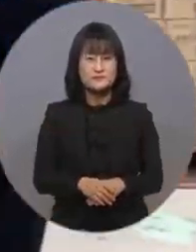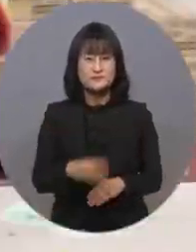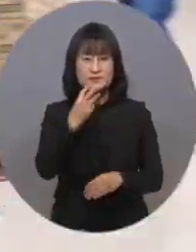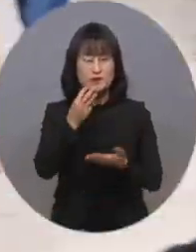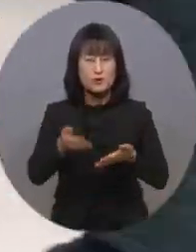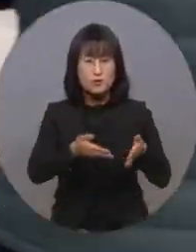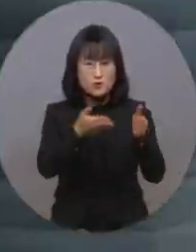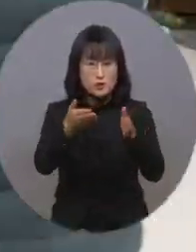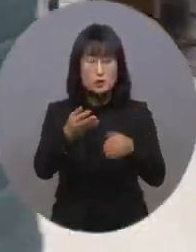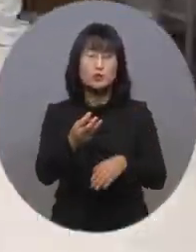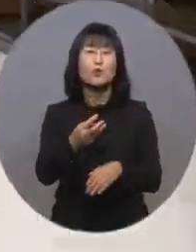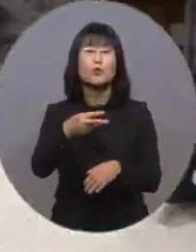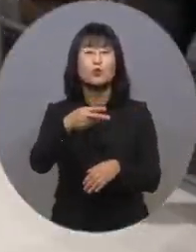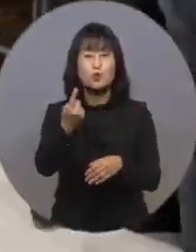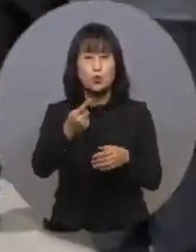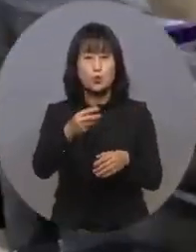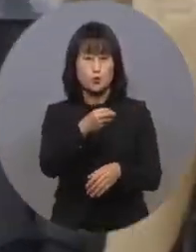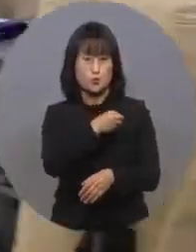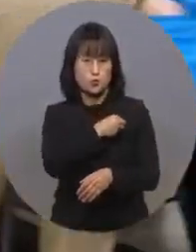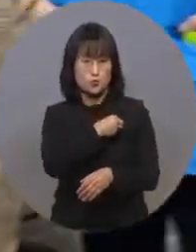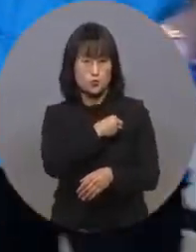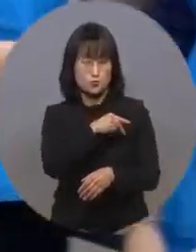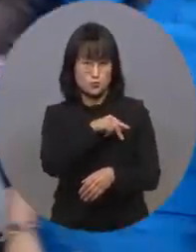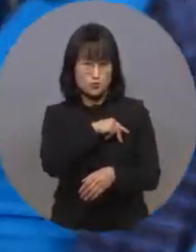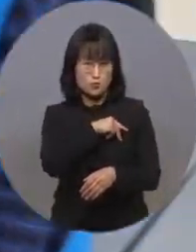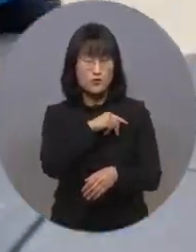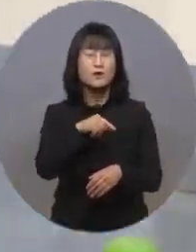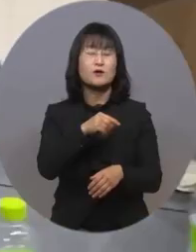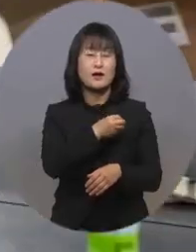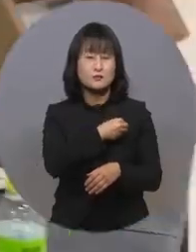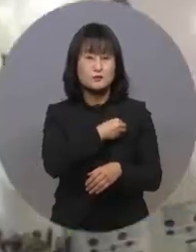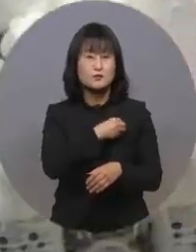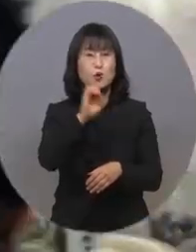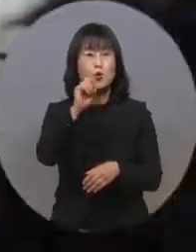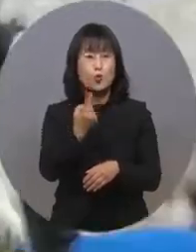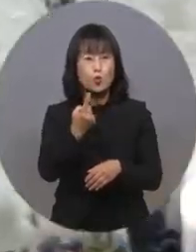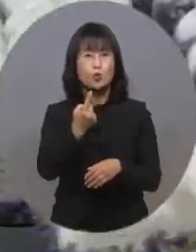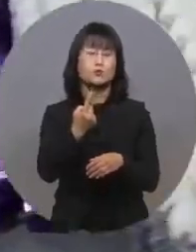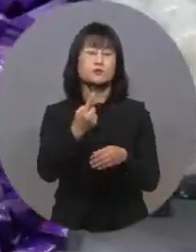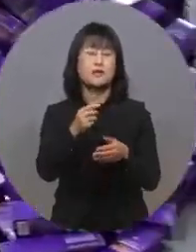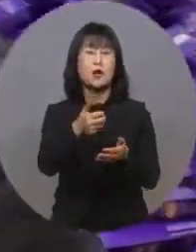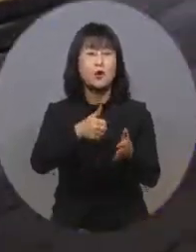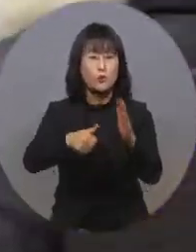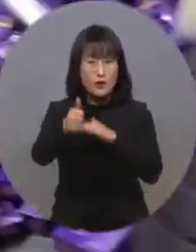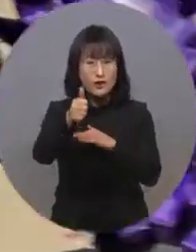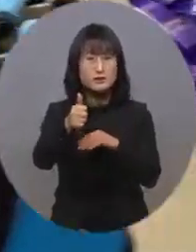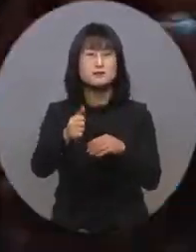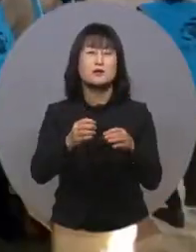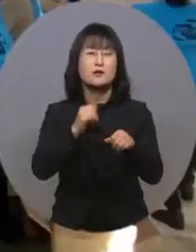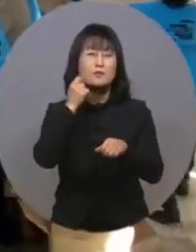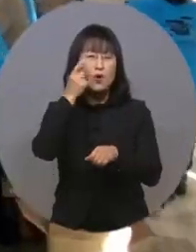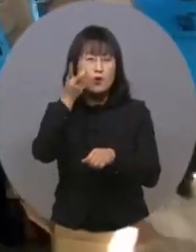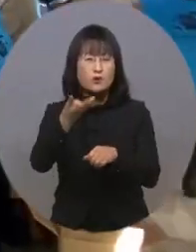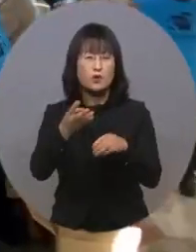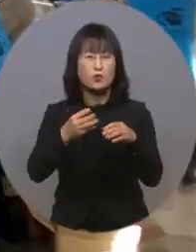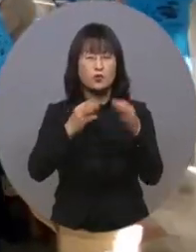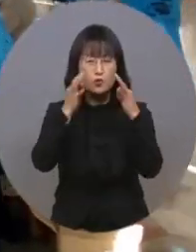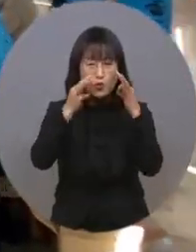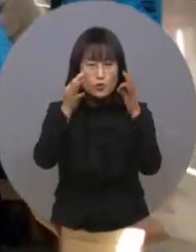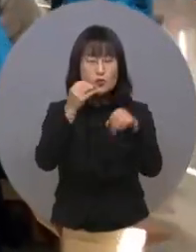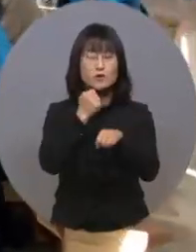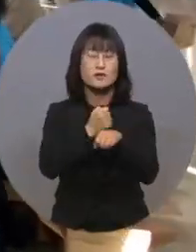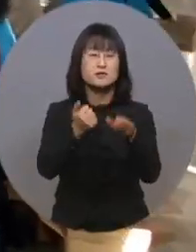경기도의회 도의원이기도 한 고양시 관광협의회 오준환 회장은 수개월간 노력한 끝에